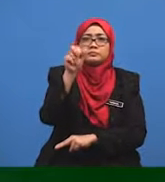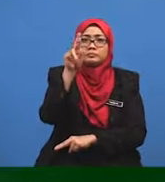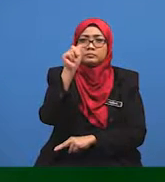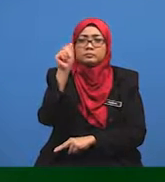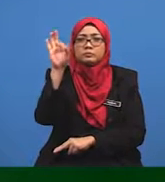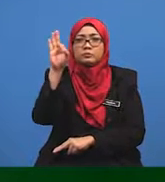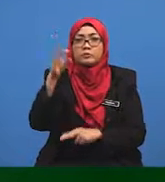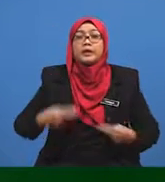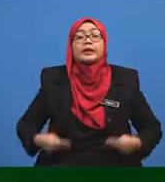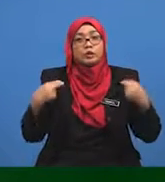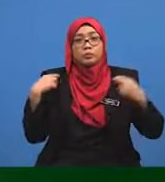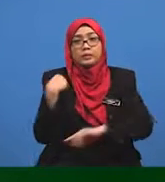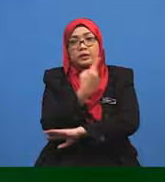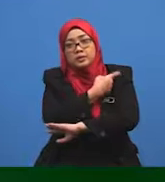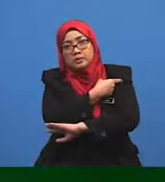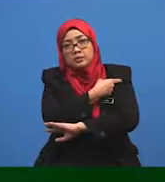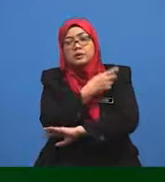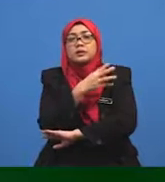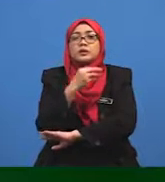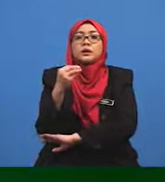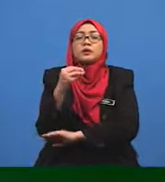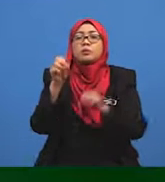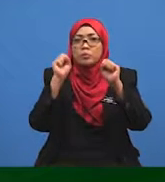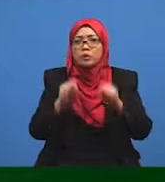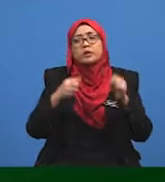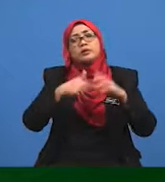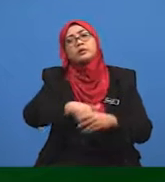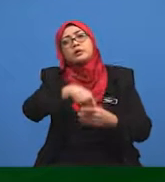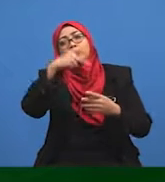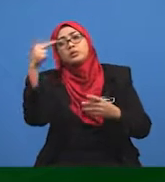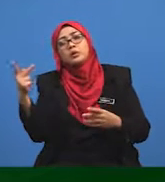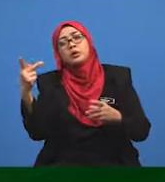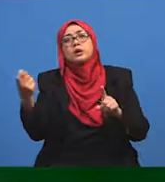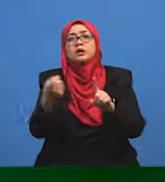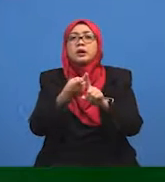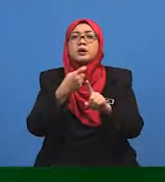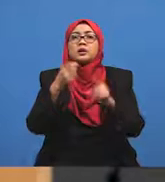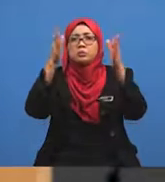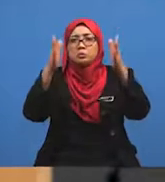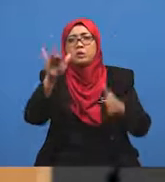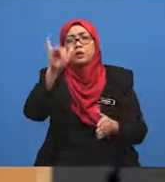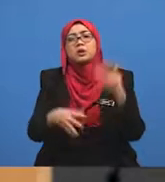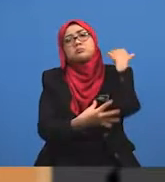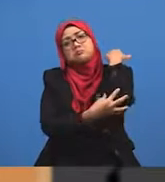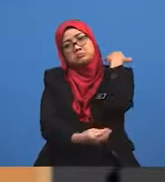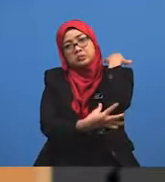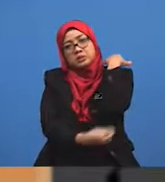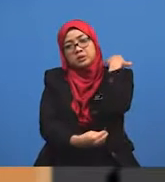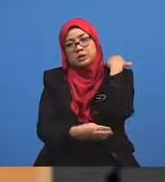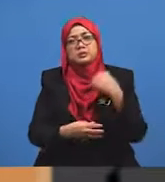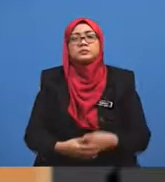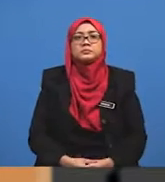taraf hidup seseorang dan seterusnya mampu keluar daripada kepompong kemiskinan. Tak apa saja, nikmati